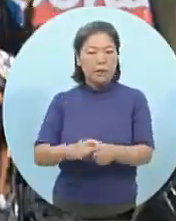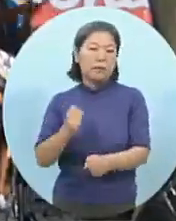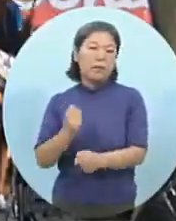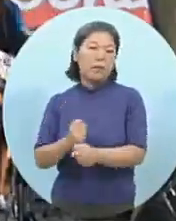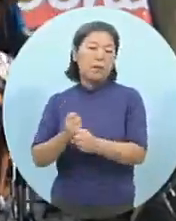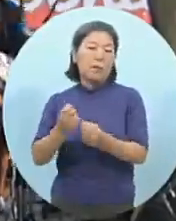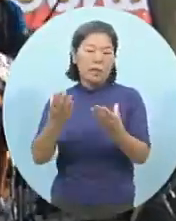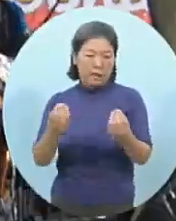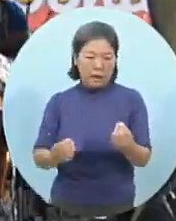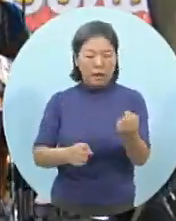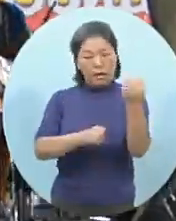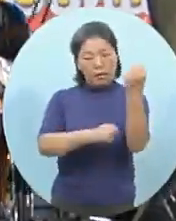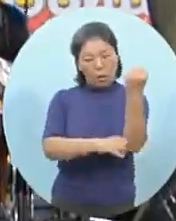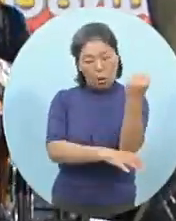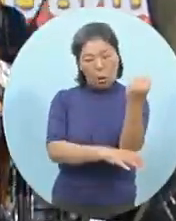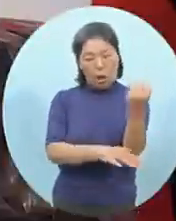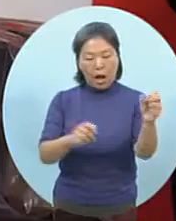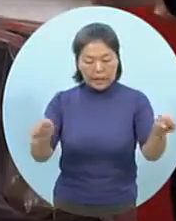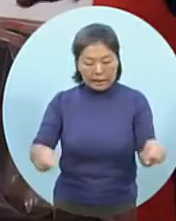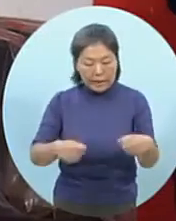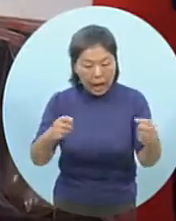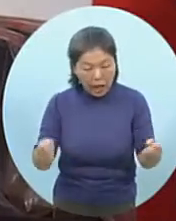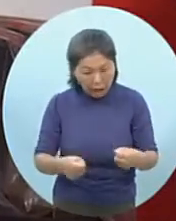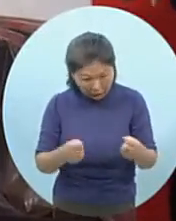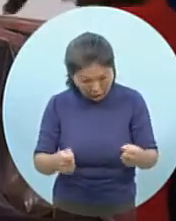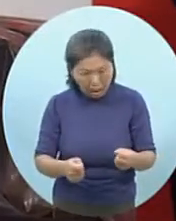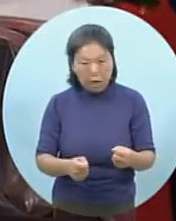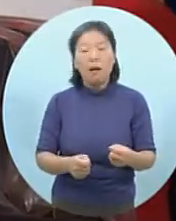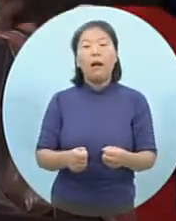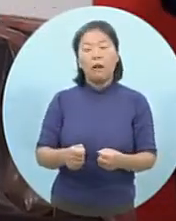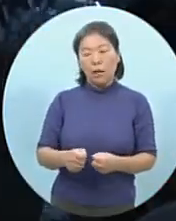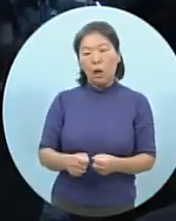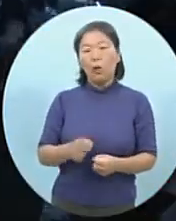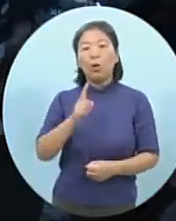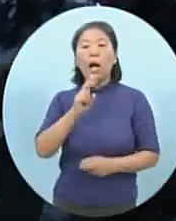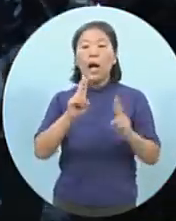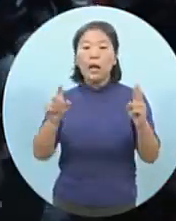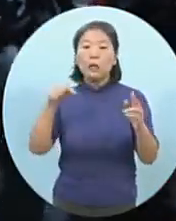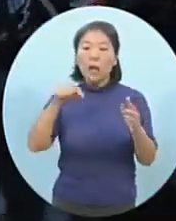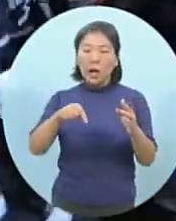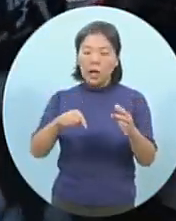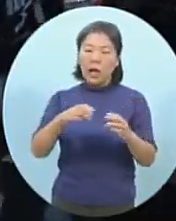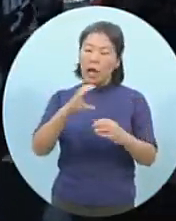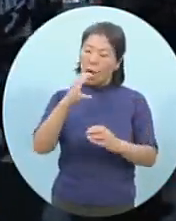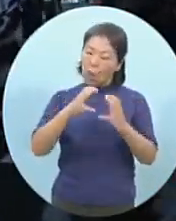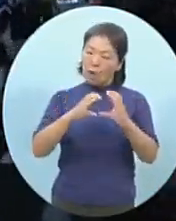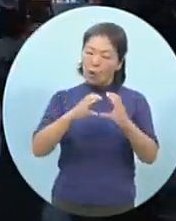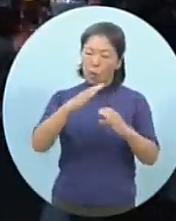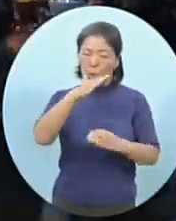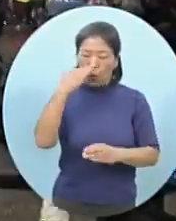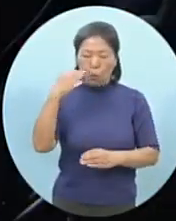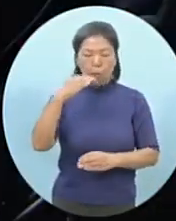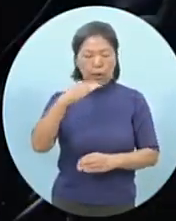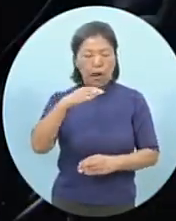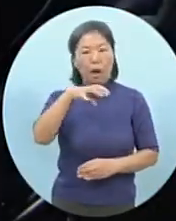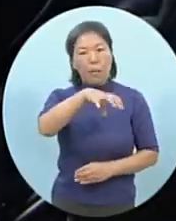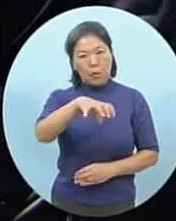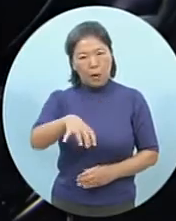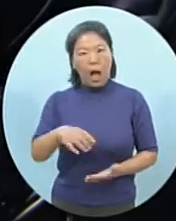ジャンガラ念仏踊りから、そして歌詞にはいわきの名所が盛り込まれています。